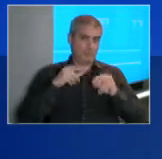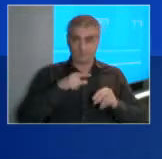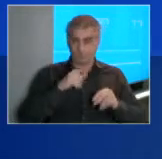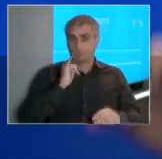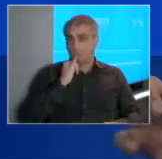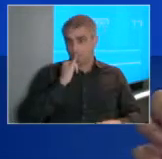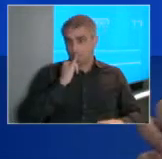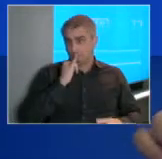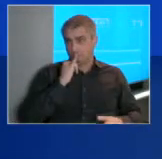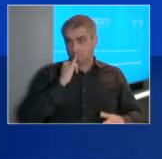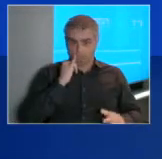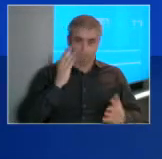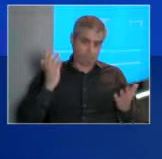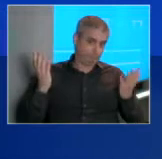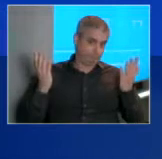האלה, אמנם זה